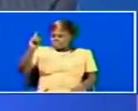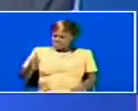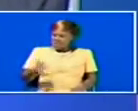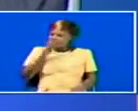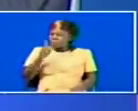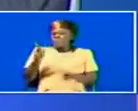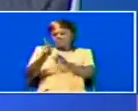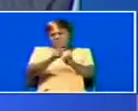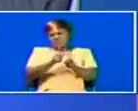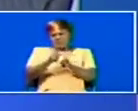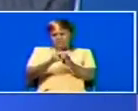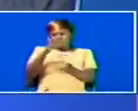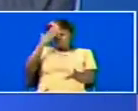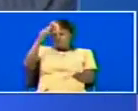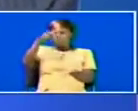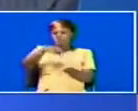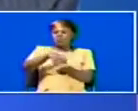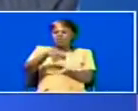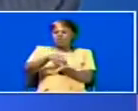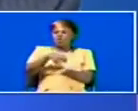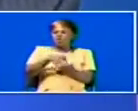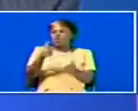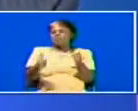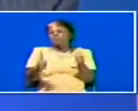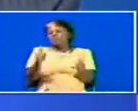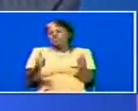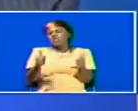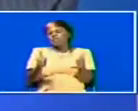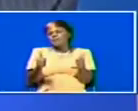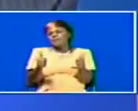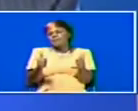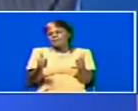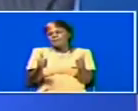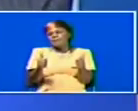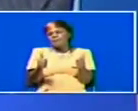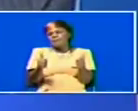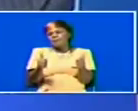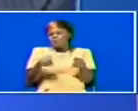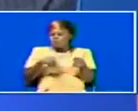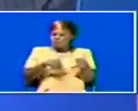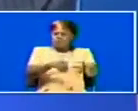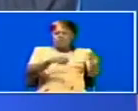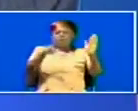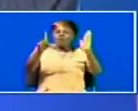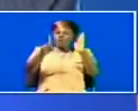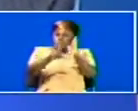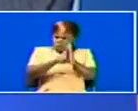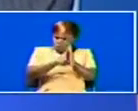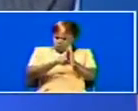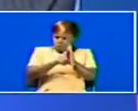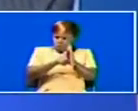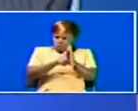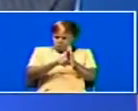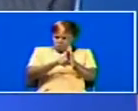mtu, lazima ujue mazingira ambayo yako pale ni mazingira ambayo utafanya kwa kanuni za sheria ili kwamba